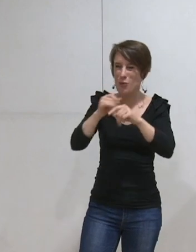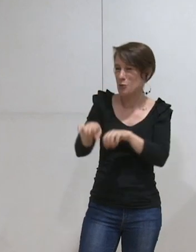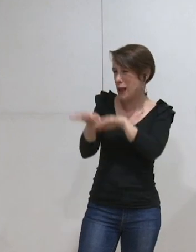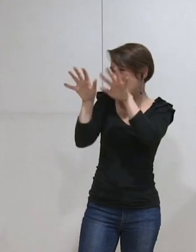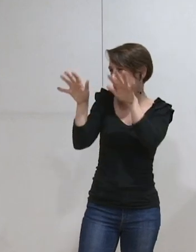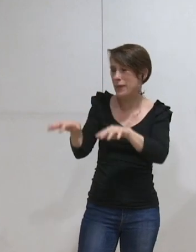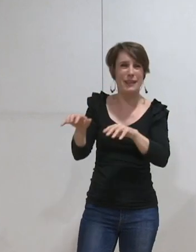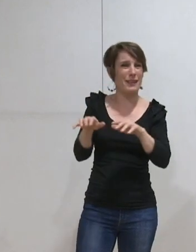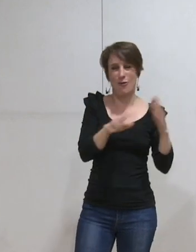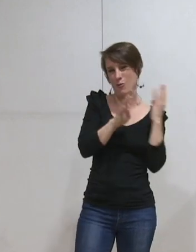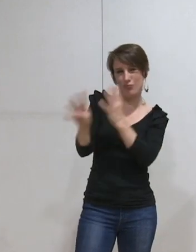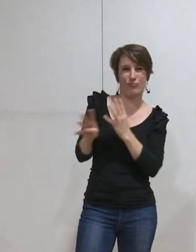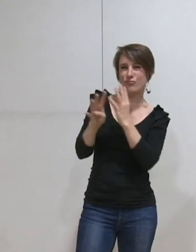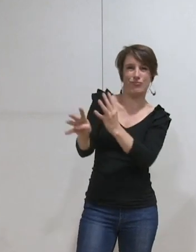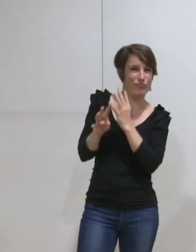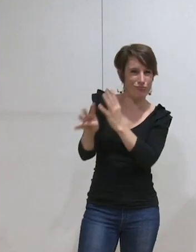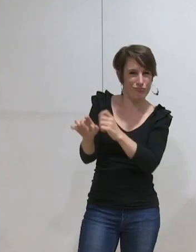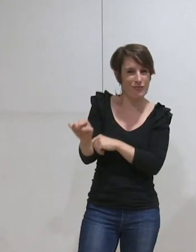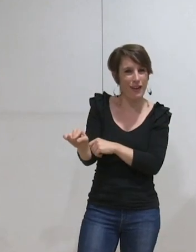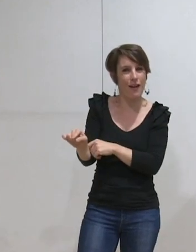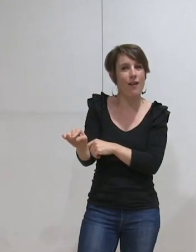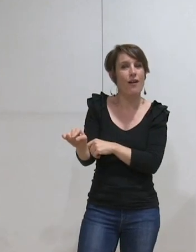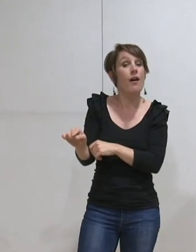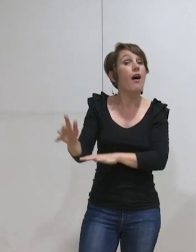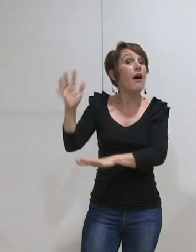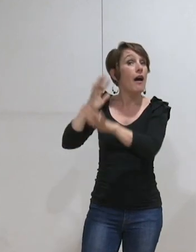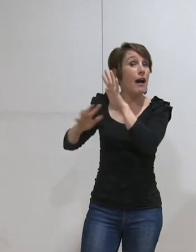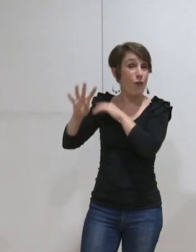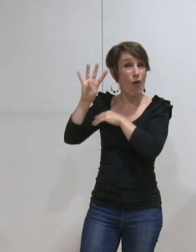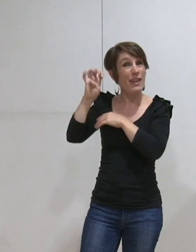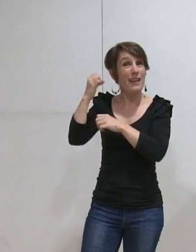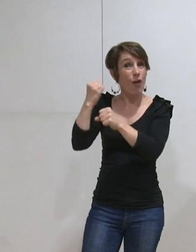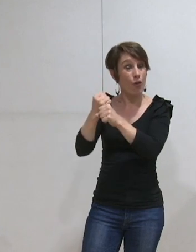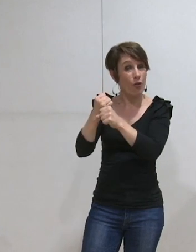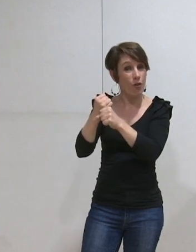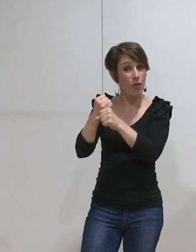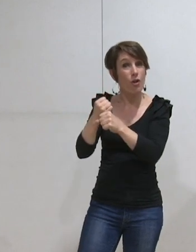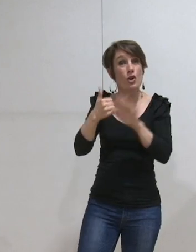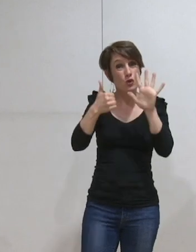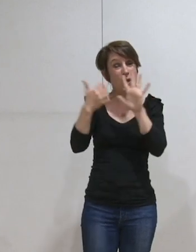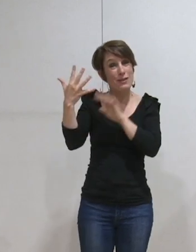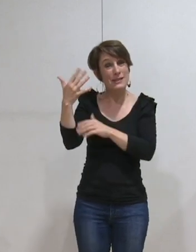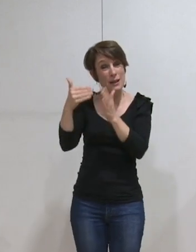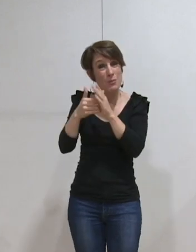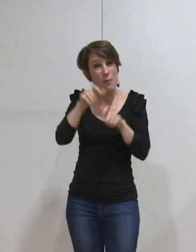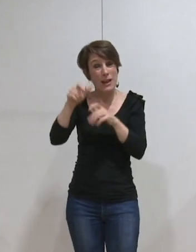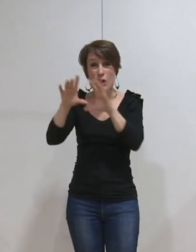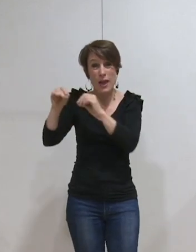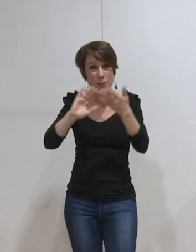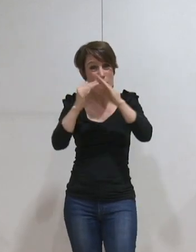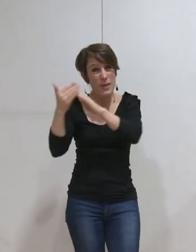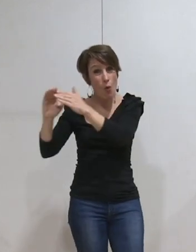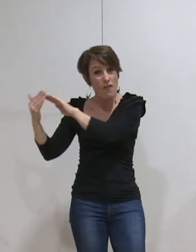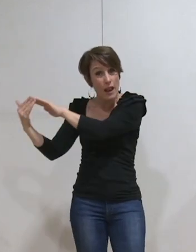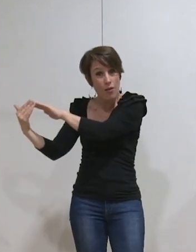de sortir de la situation que nous connaissions avec il y a 40 ans euh 65000 personnes qui habitaient dans les bidonvilles on a résorbé ces bidonvillees il ils